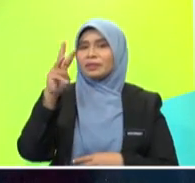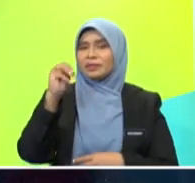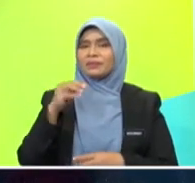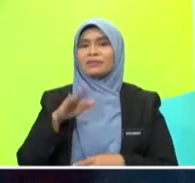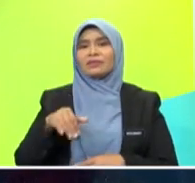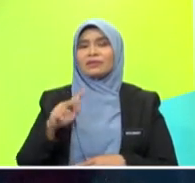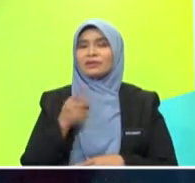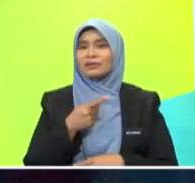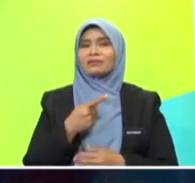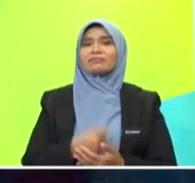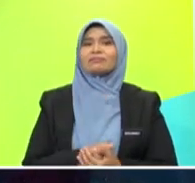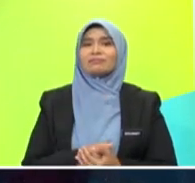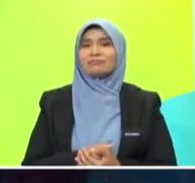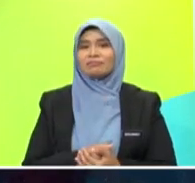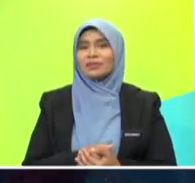kita